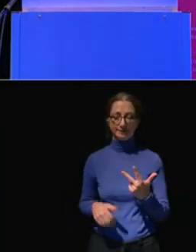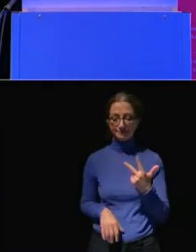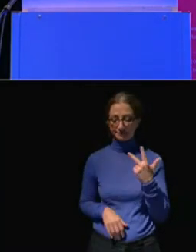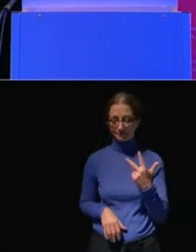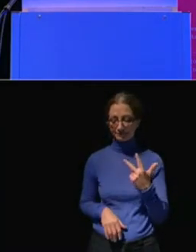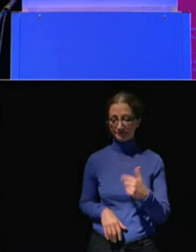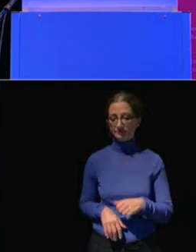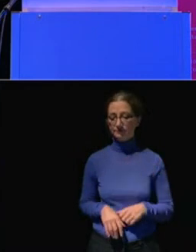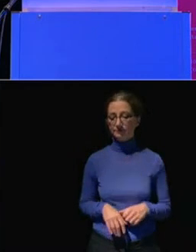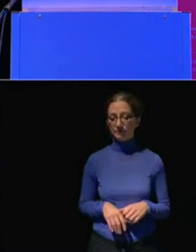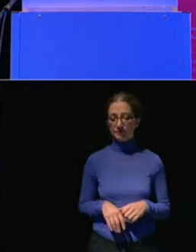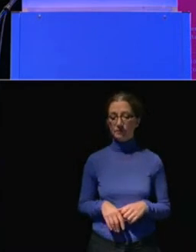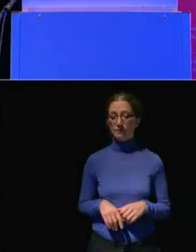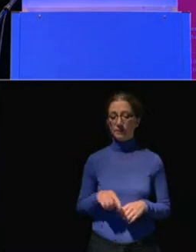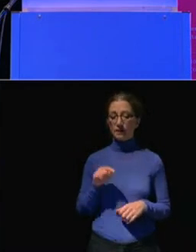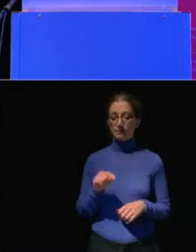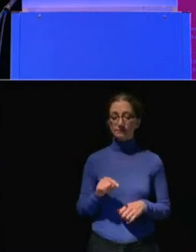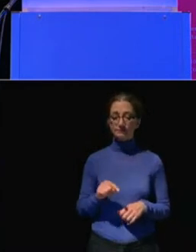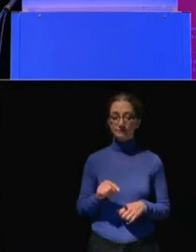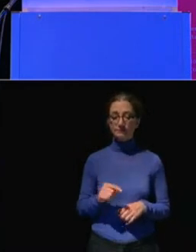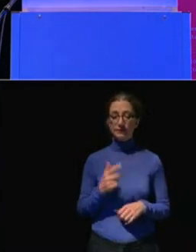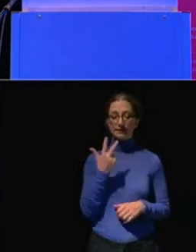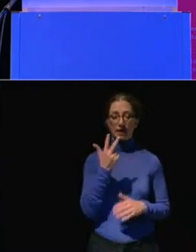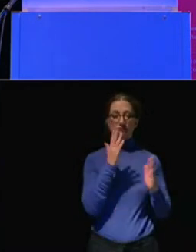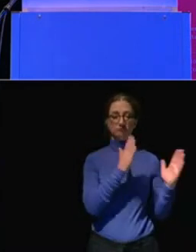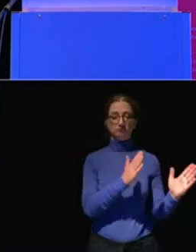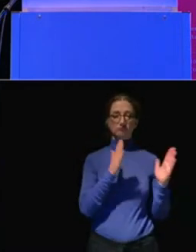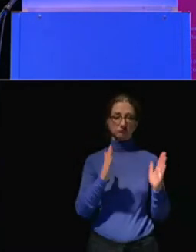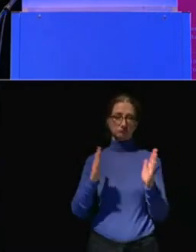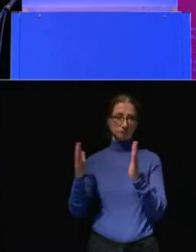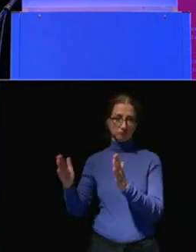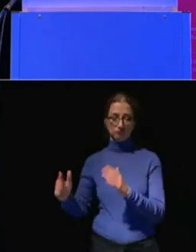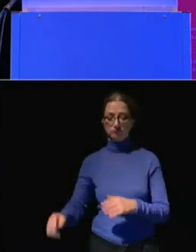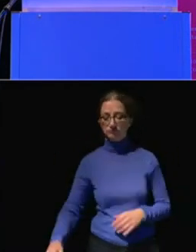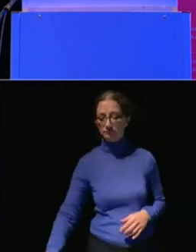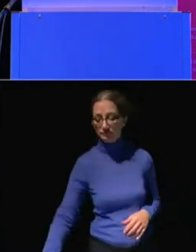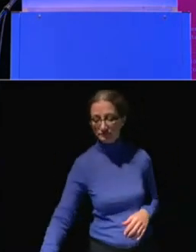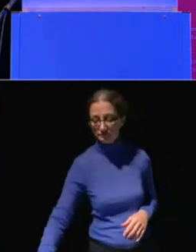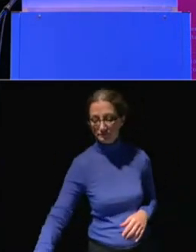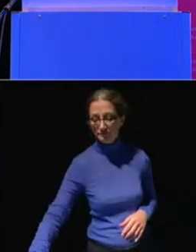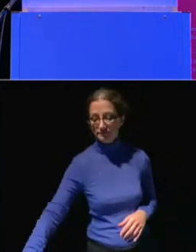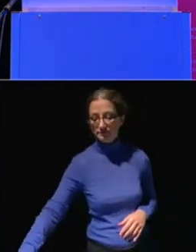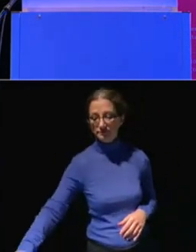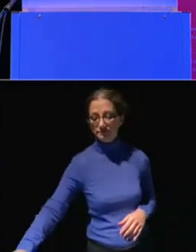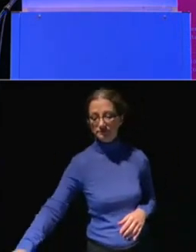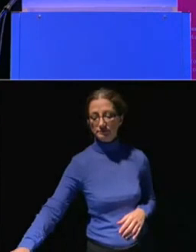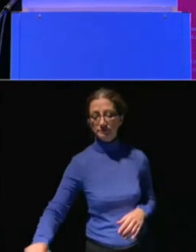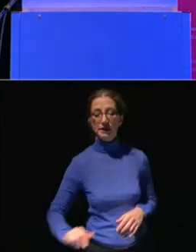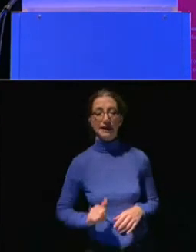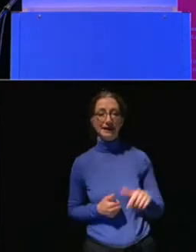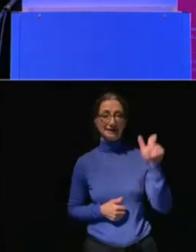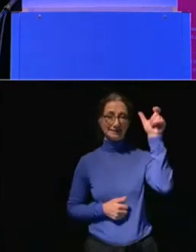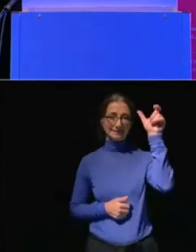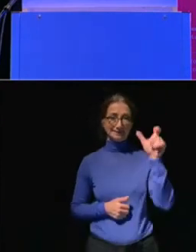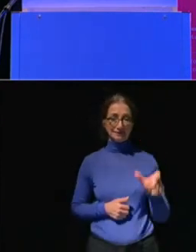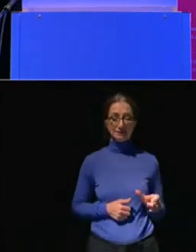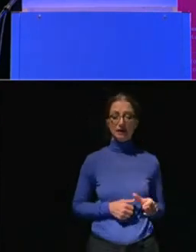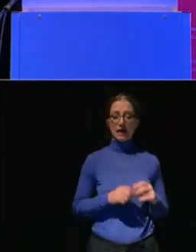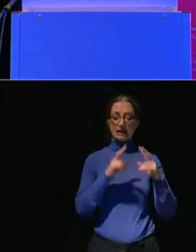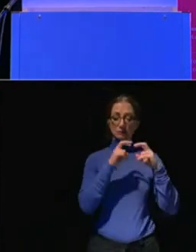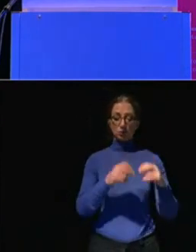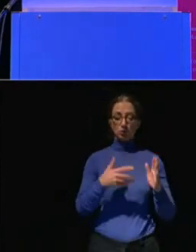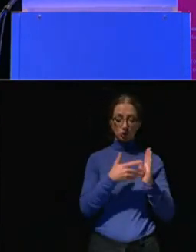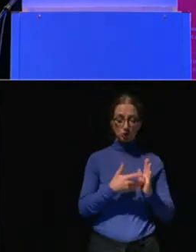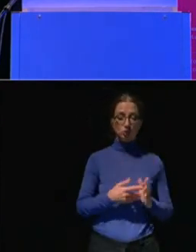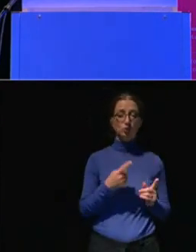Die Studie haben wir in 3 Teile aufgeteilt. Zunächst einmal eine explorative Untersuchung und vergleichende Analyse